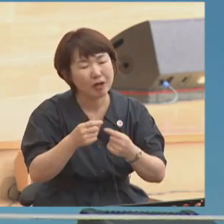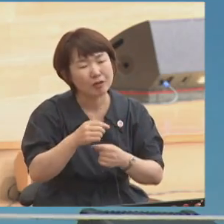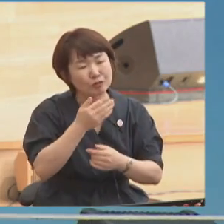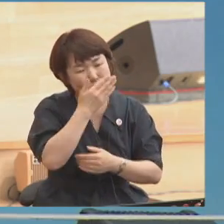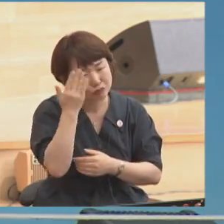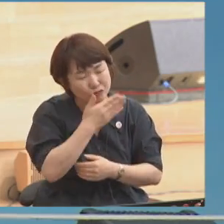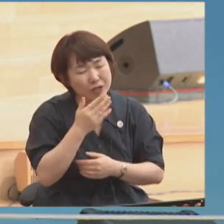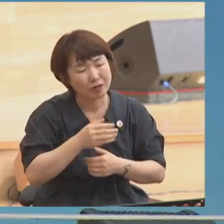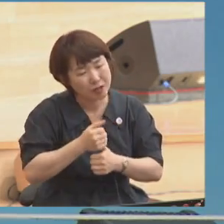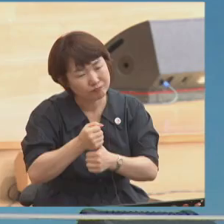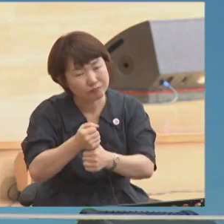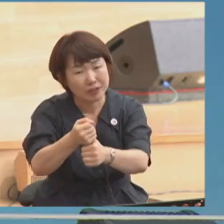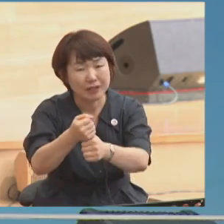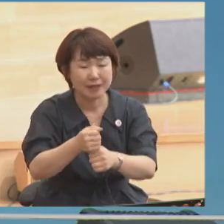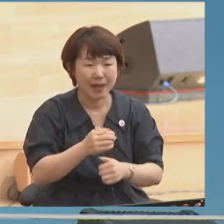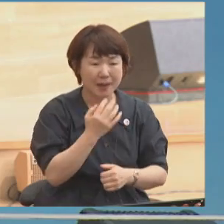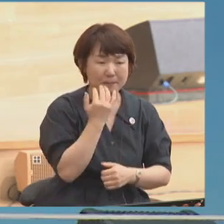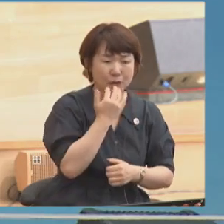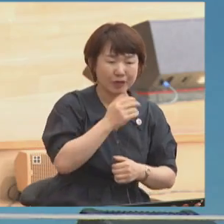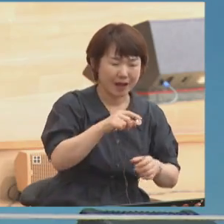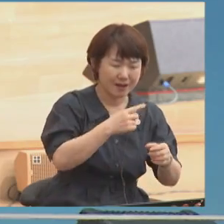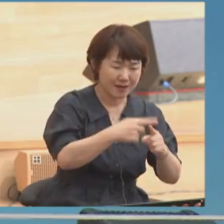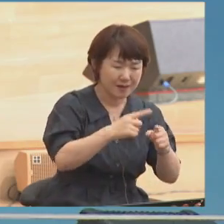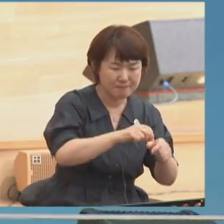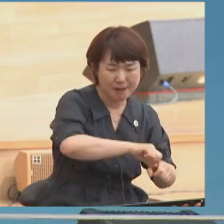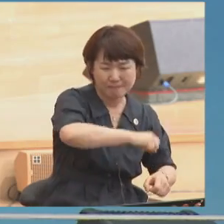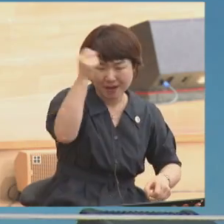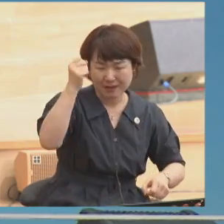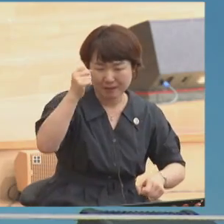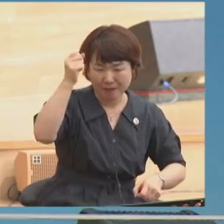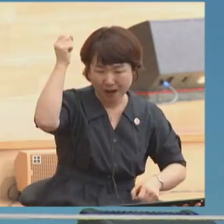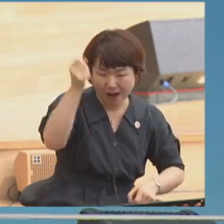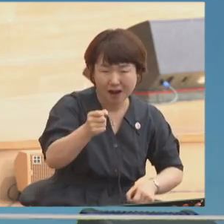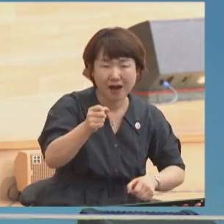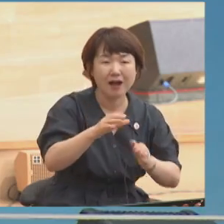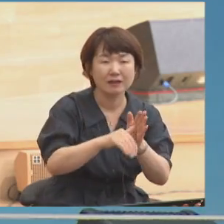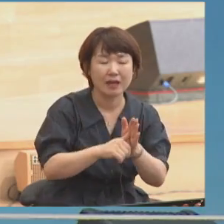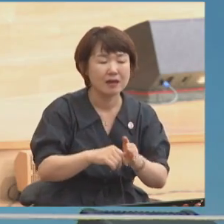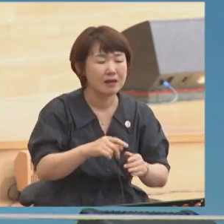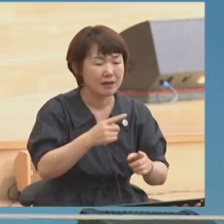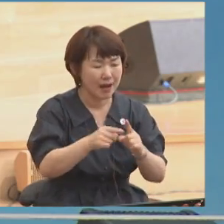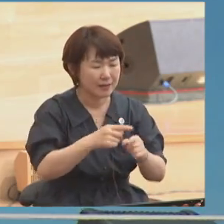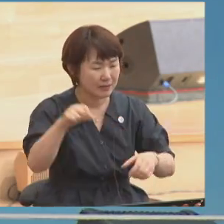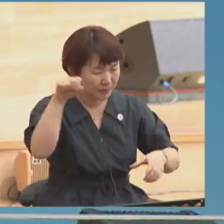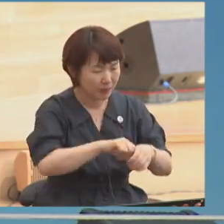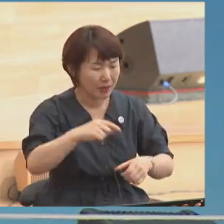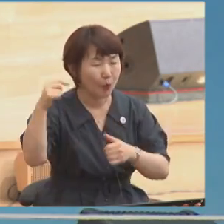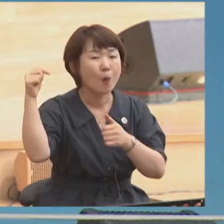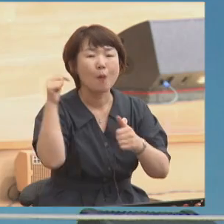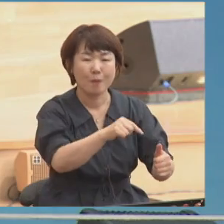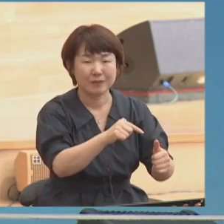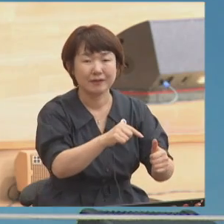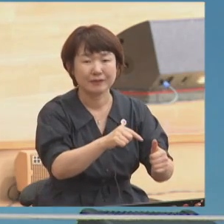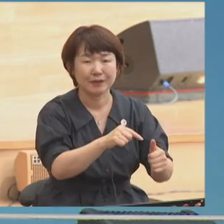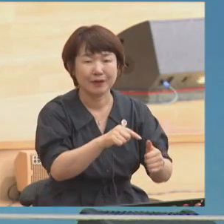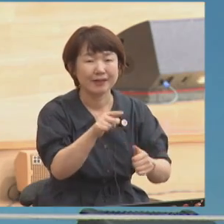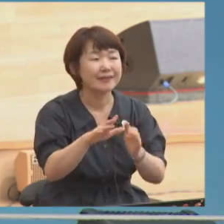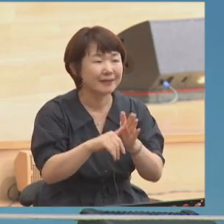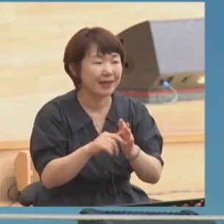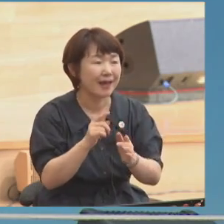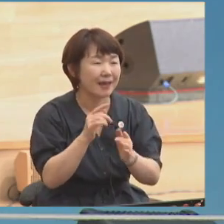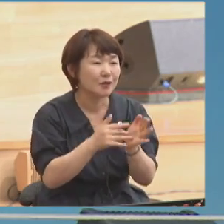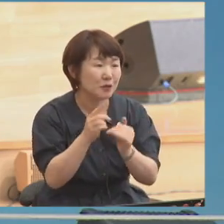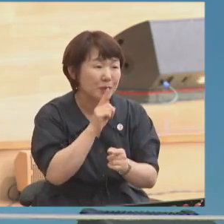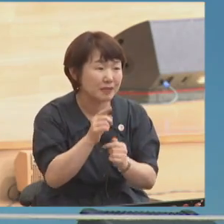그리고 베드로가 칼을 빼들고 뭐 이렇게 하려고 하니까 칼집에 칼을 집어넣으라고 말하면서 이에 예수께서 이르시되 내 칼을